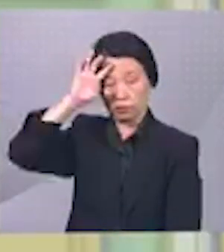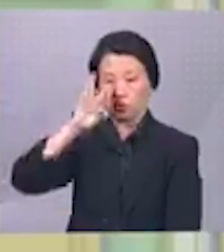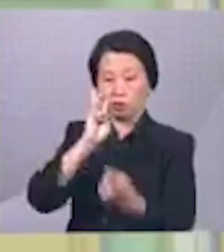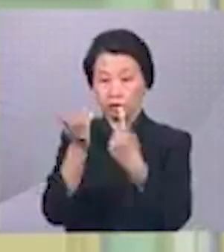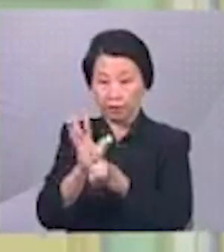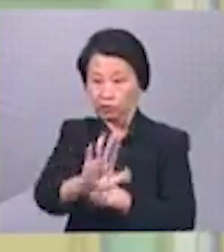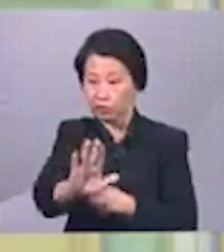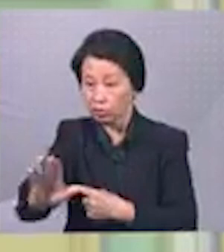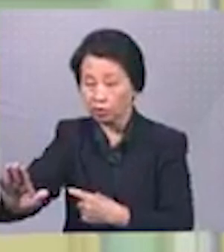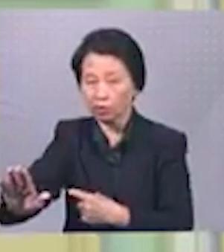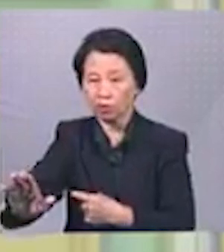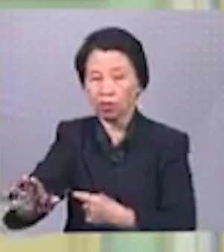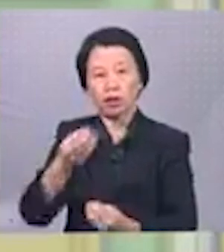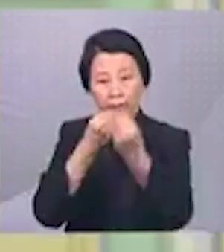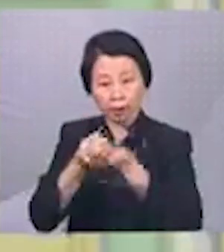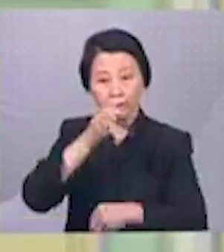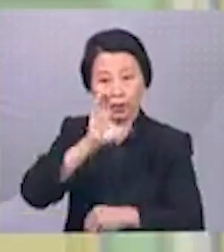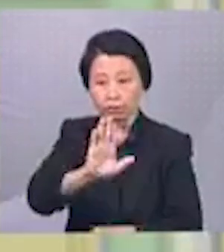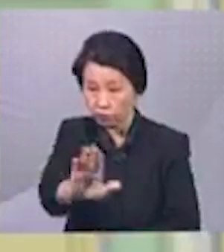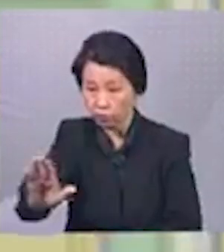kebajikan mereka,